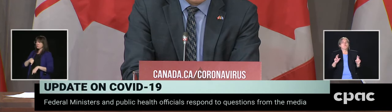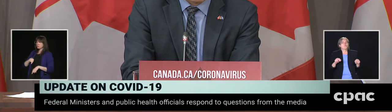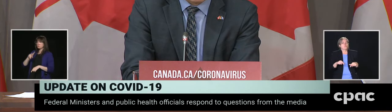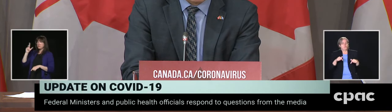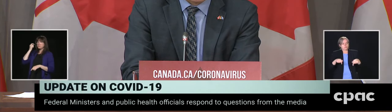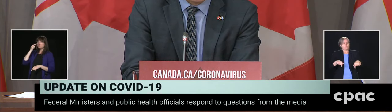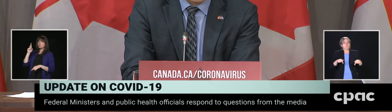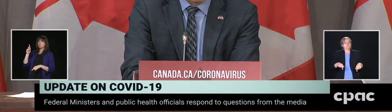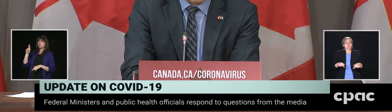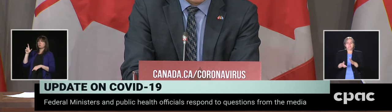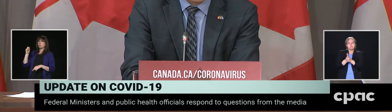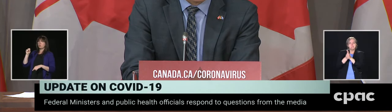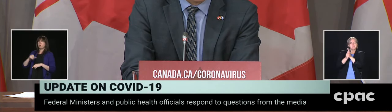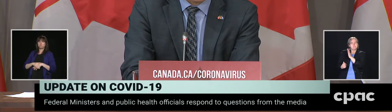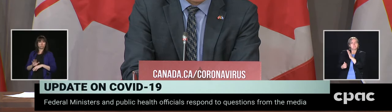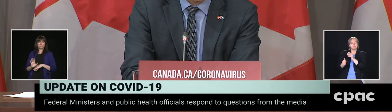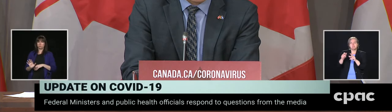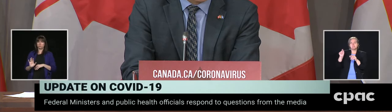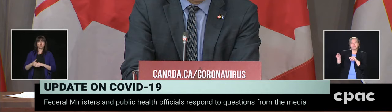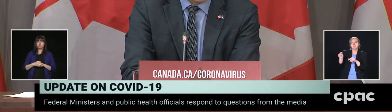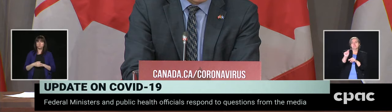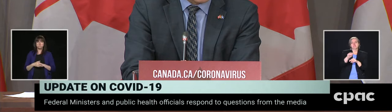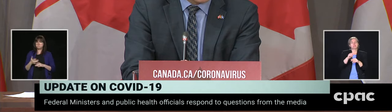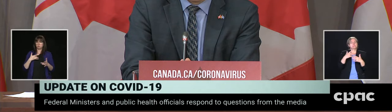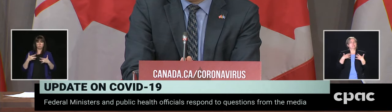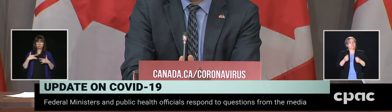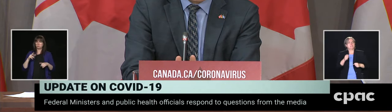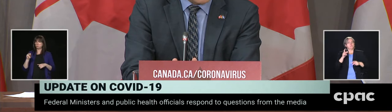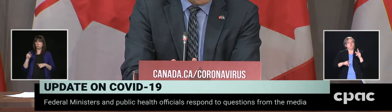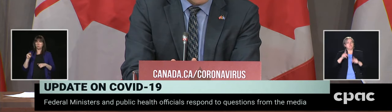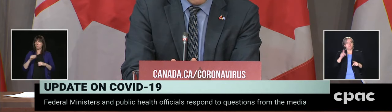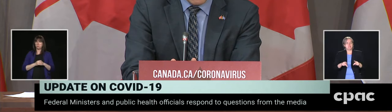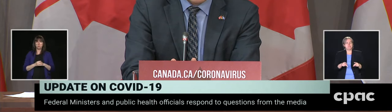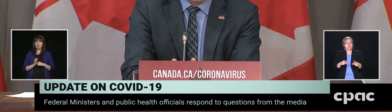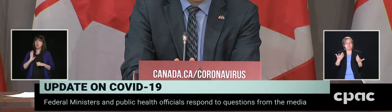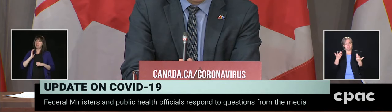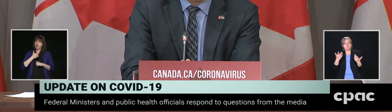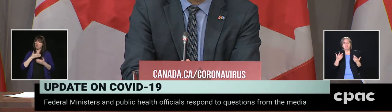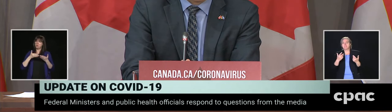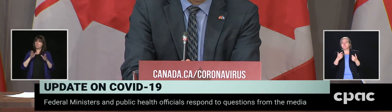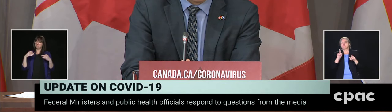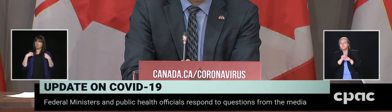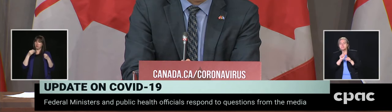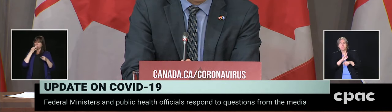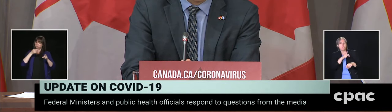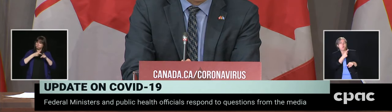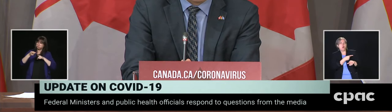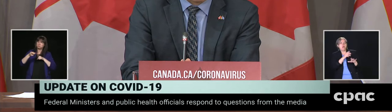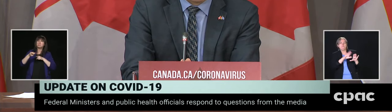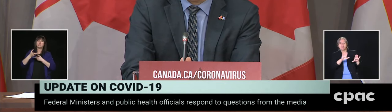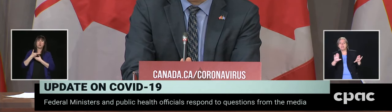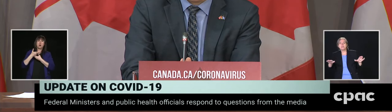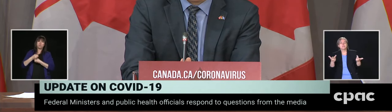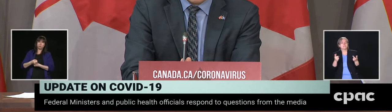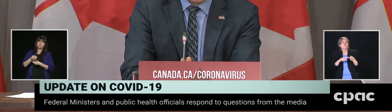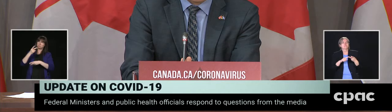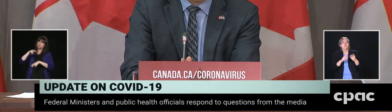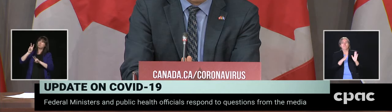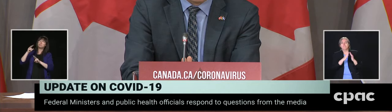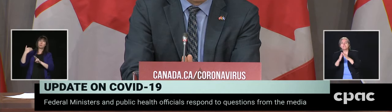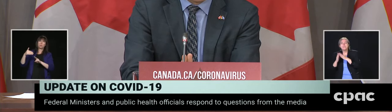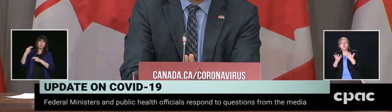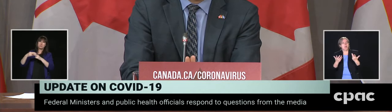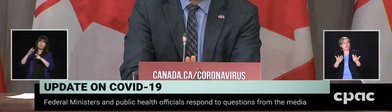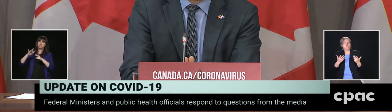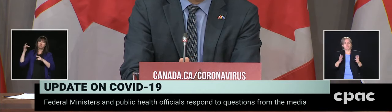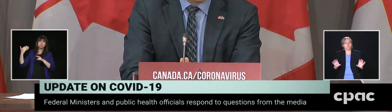solides. Nous avons aussi des provinces et des territoires et des municipalités qui font un très bon travail en matière de santé publique, qui nous rappellent à tous les jours à quel